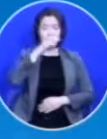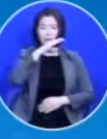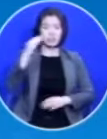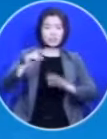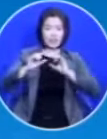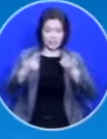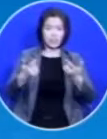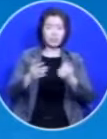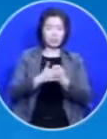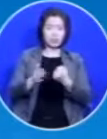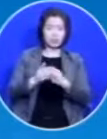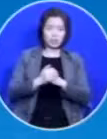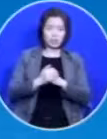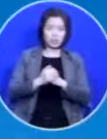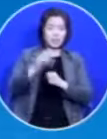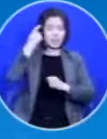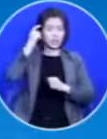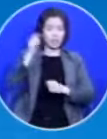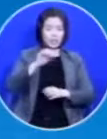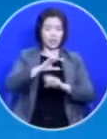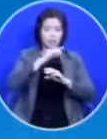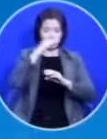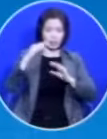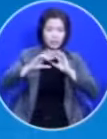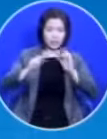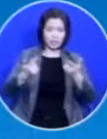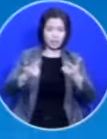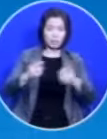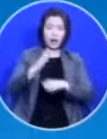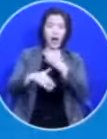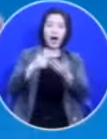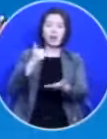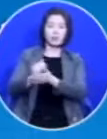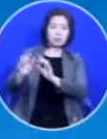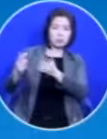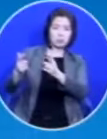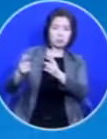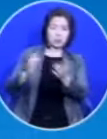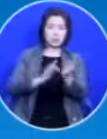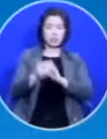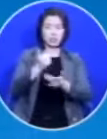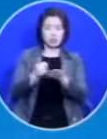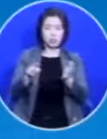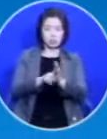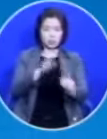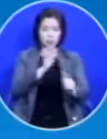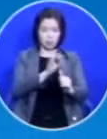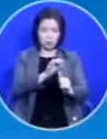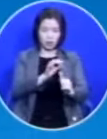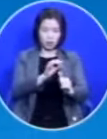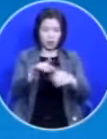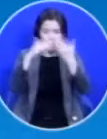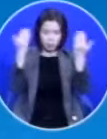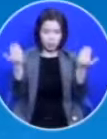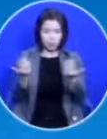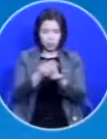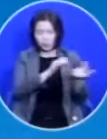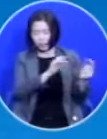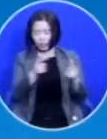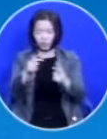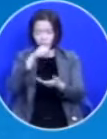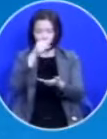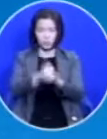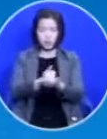아니니까 제정신이 아니니까 하나님도 부정하고 예수 믿는 사람 핍박하고 온갖 죄를 짓고 사는